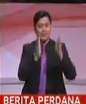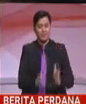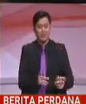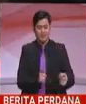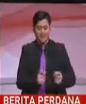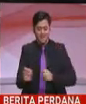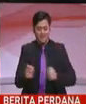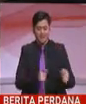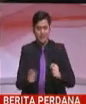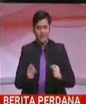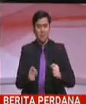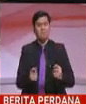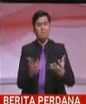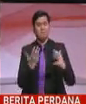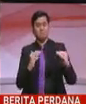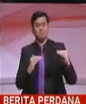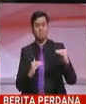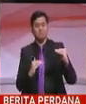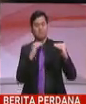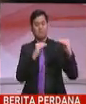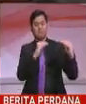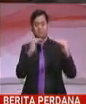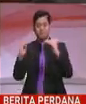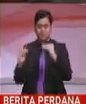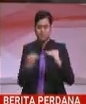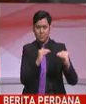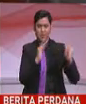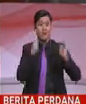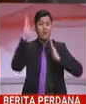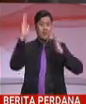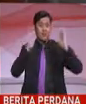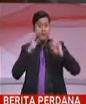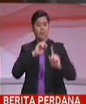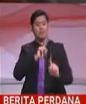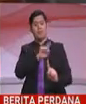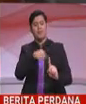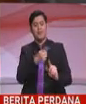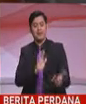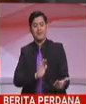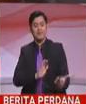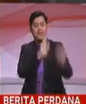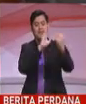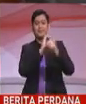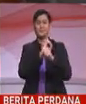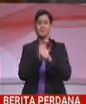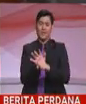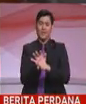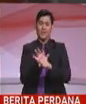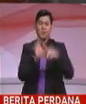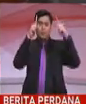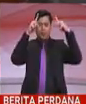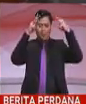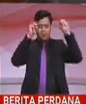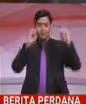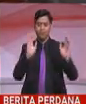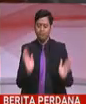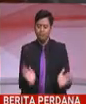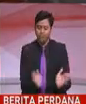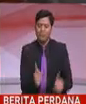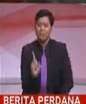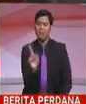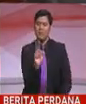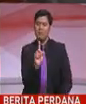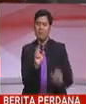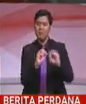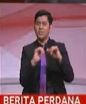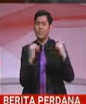dan kestabilan negara ketika berdepan pandemik COVID-19. Perdana Menteri juga menggalakkan mana-mana syarikat